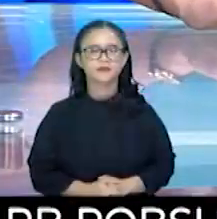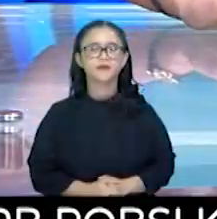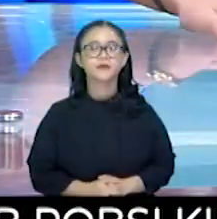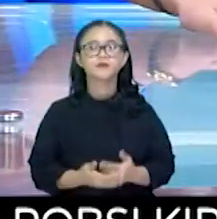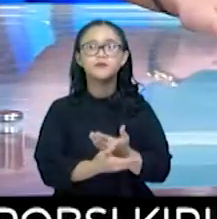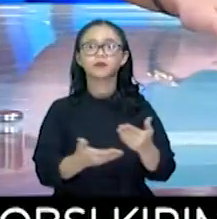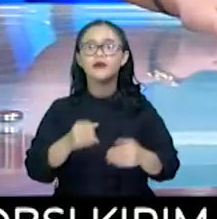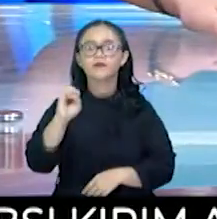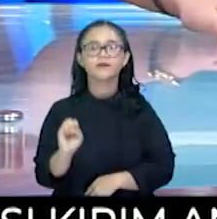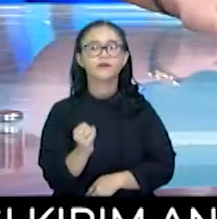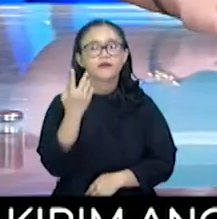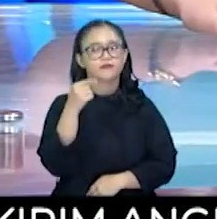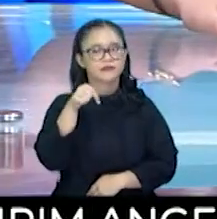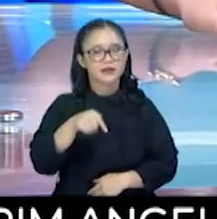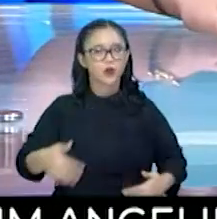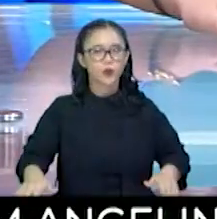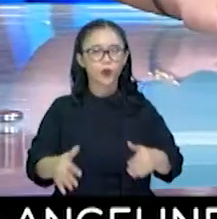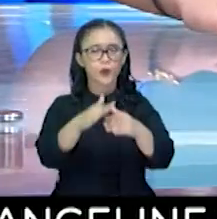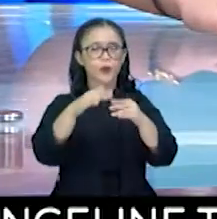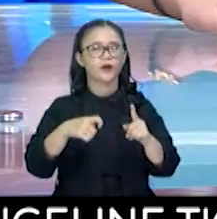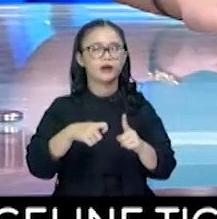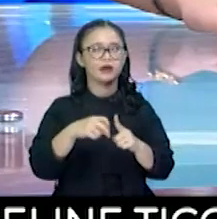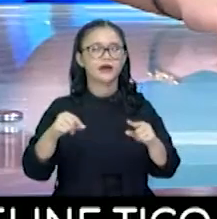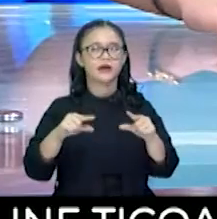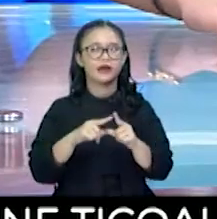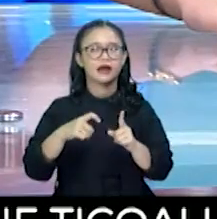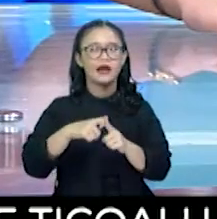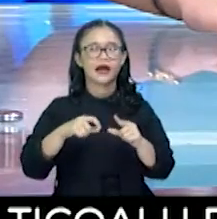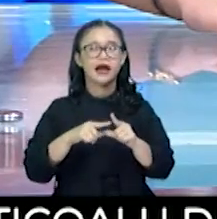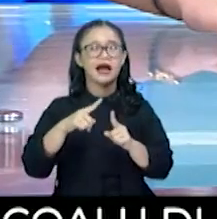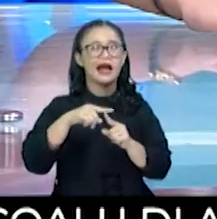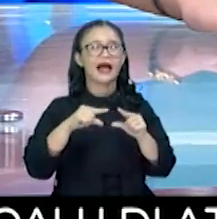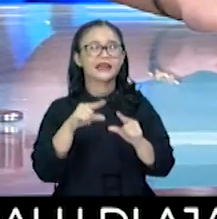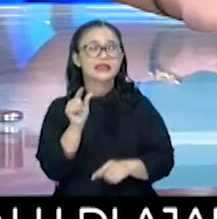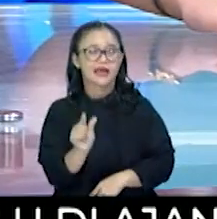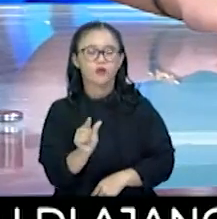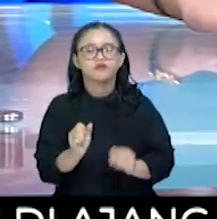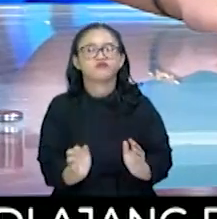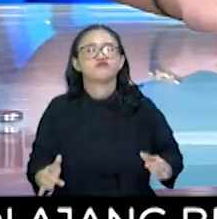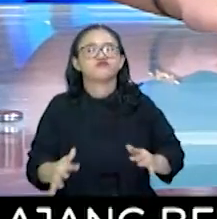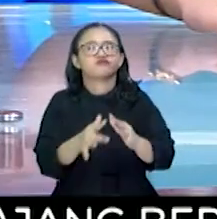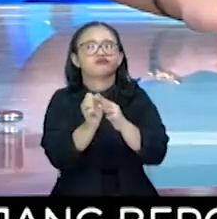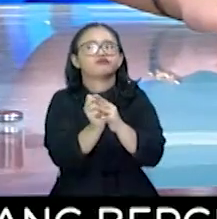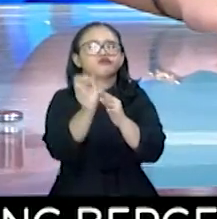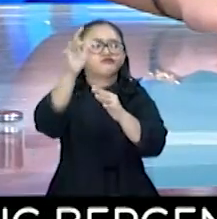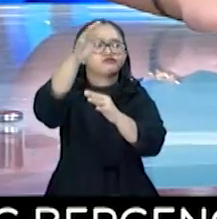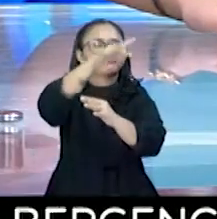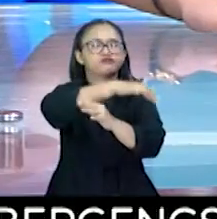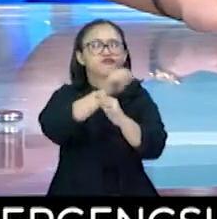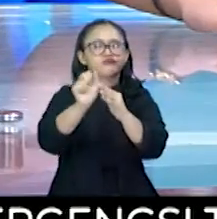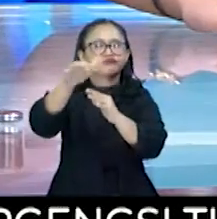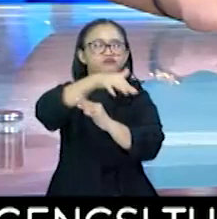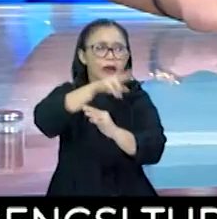Pertama informasi pertama, pemirsa, Gunung Anak Krakatau di perairan Selat Sunda Kamis kemarin kembali erupsi. Gunung Anak Krakatau memuntahkan